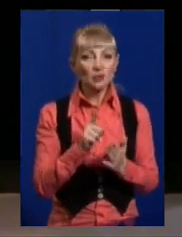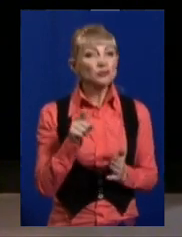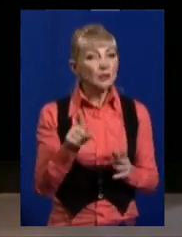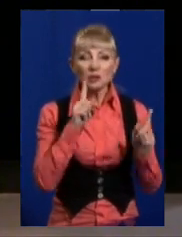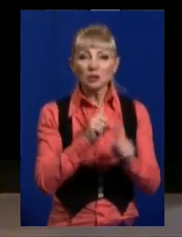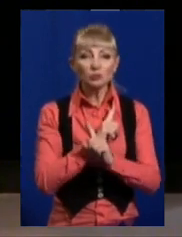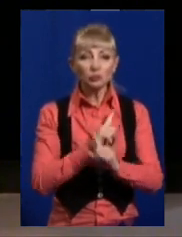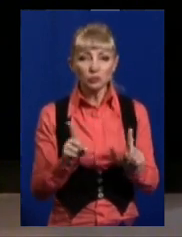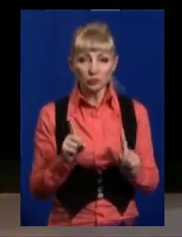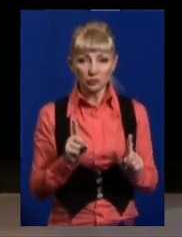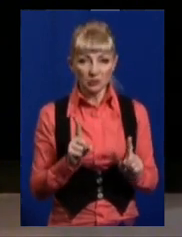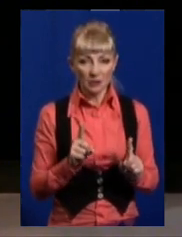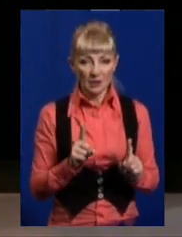будуть